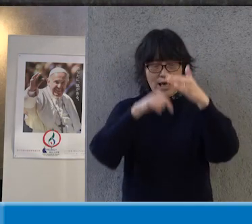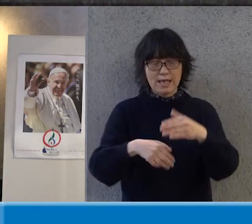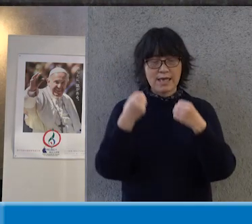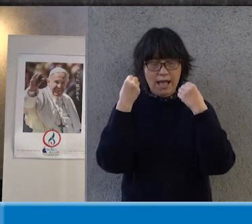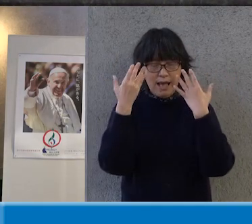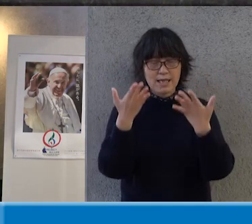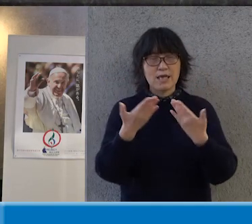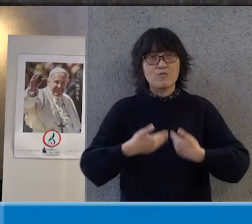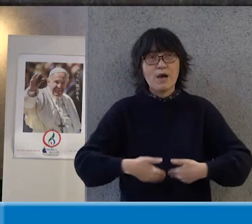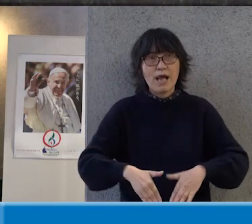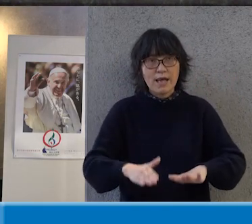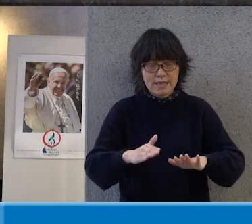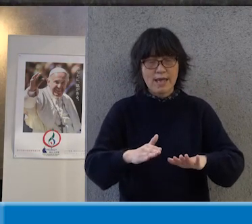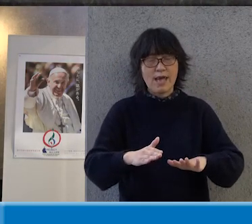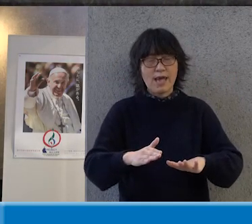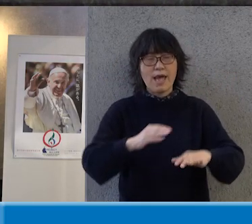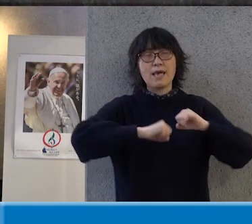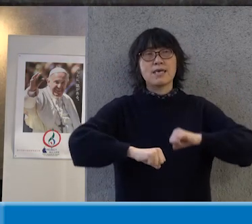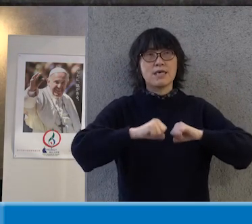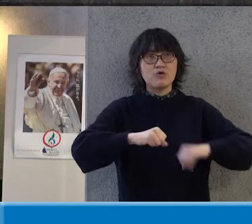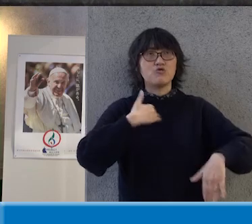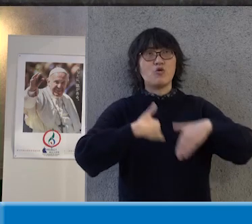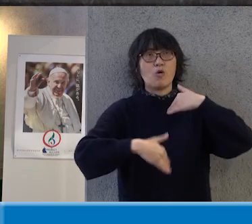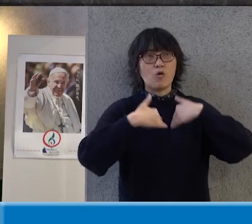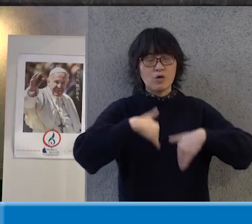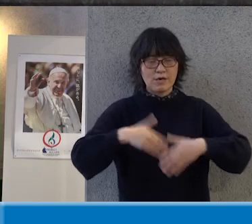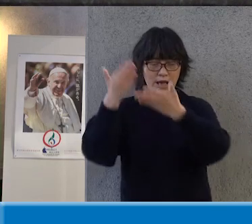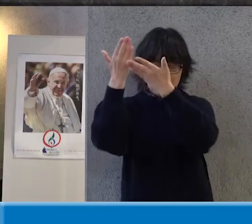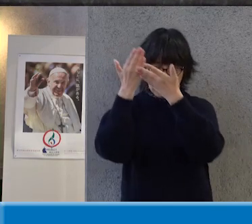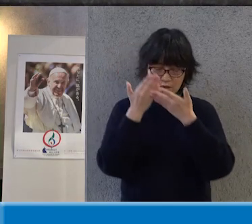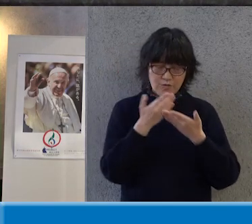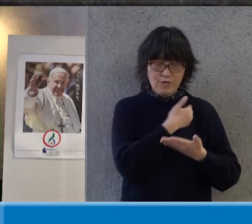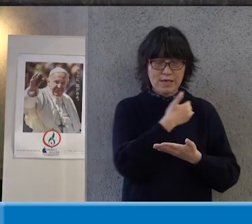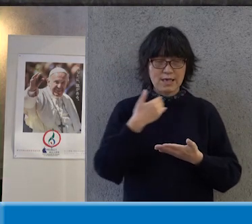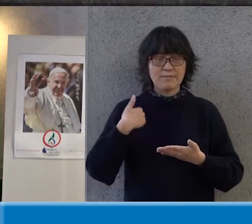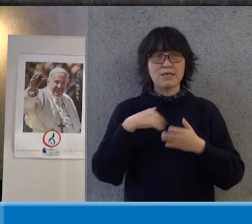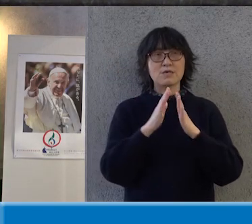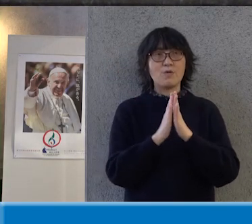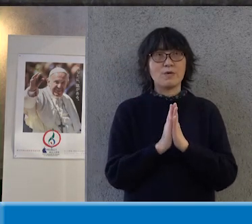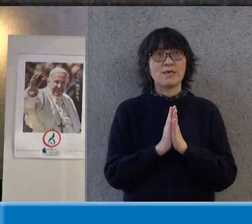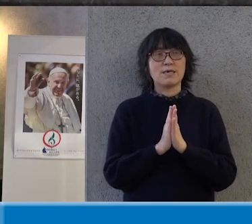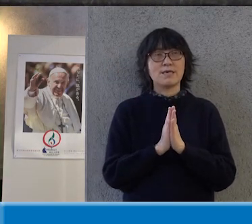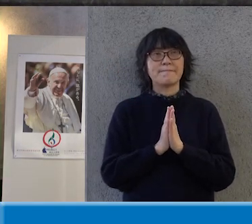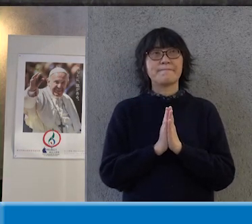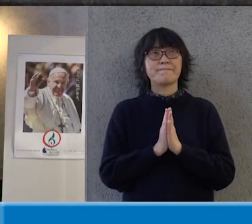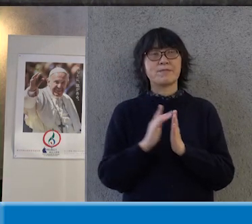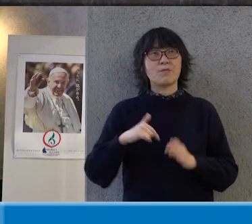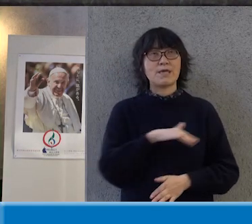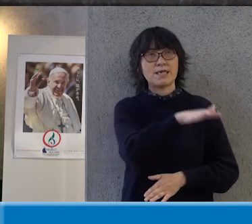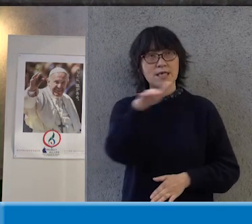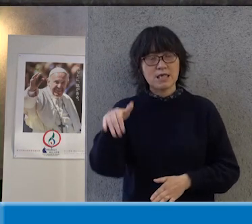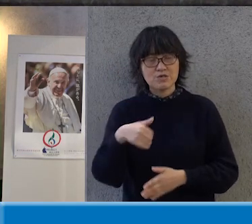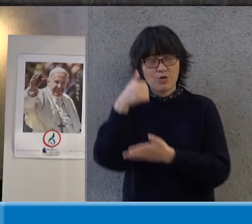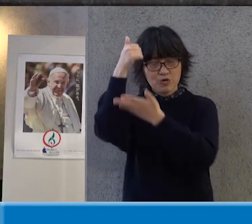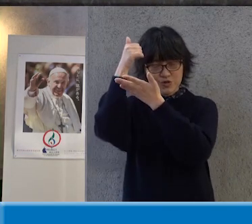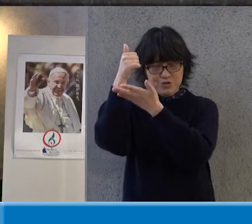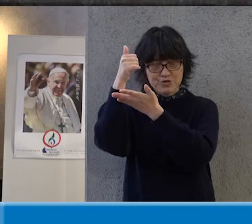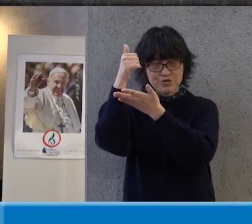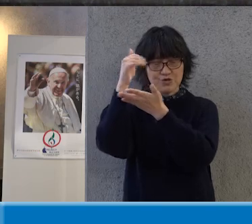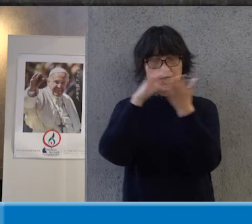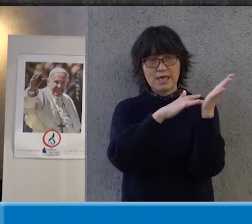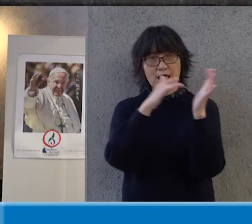れ、生きる喜びに預かることができますように、私たちの